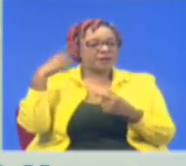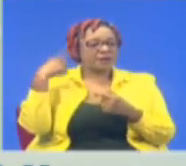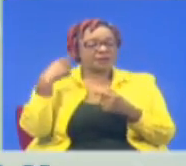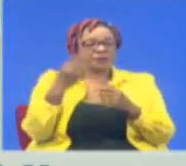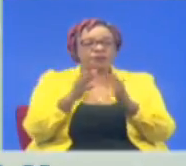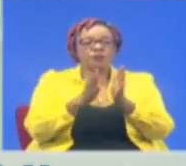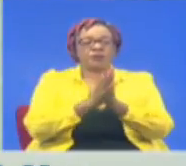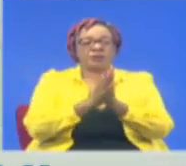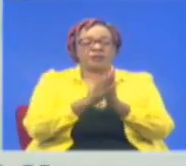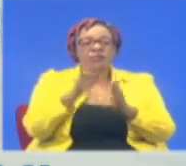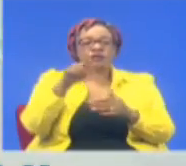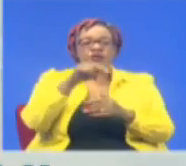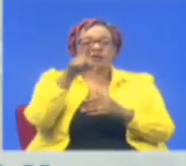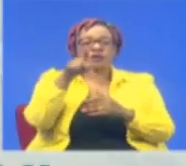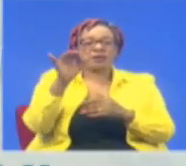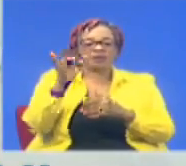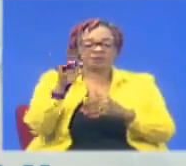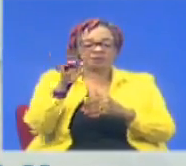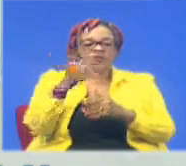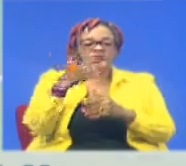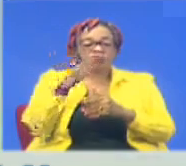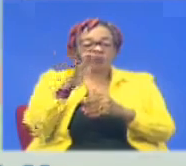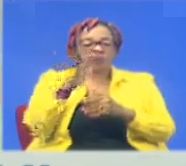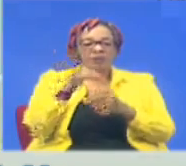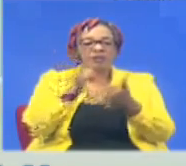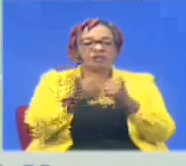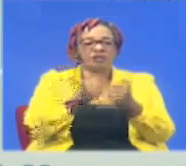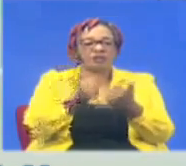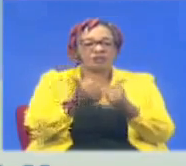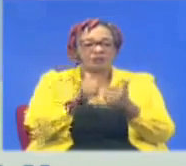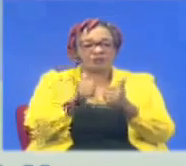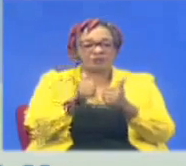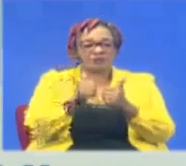itakutana na Nzoia Sugar uwanjani Kasarani.